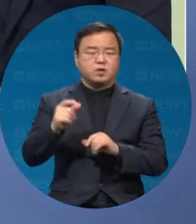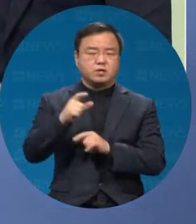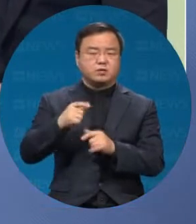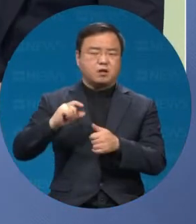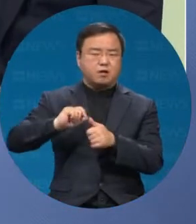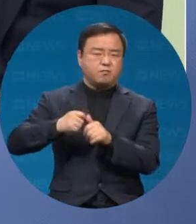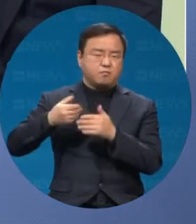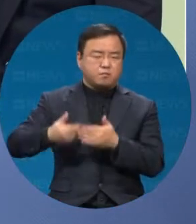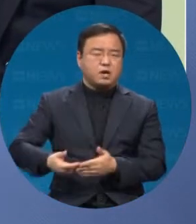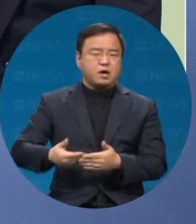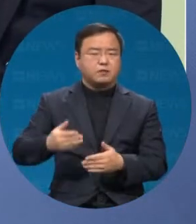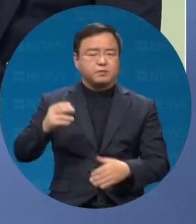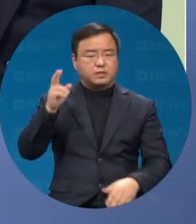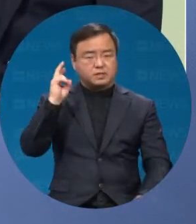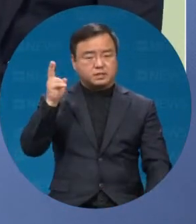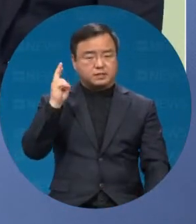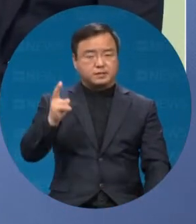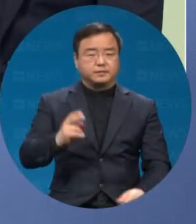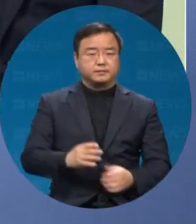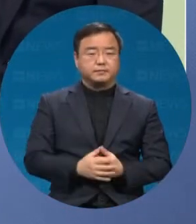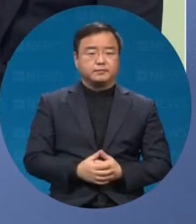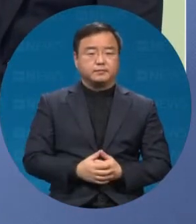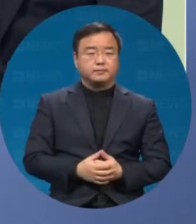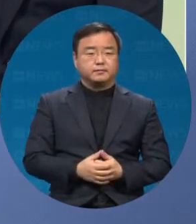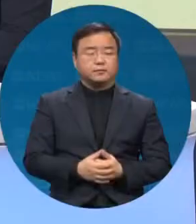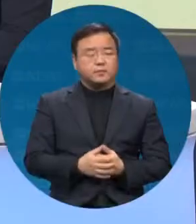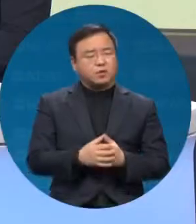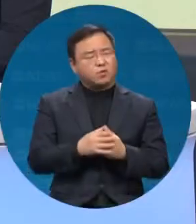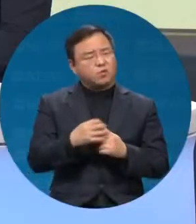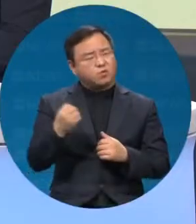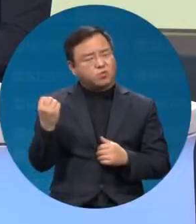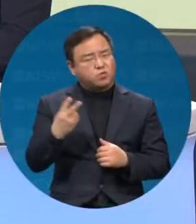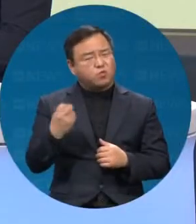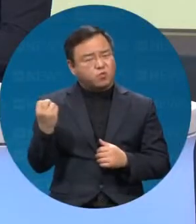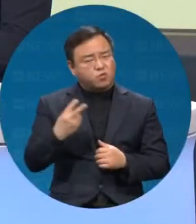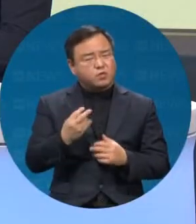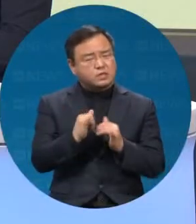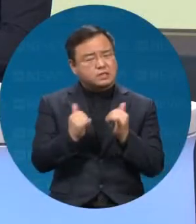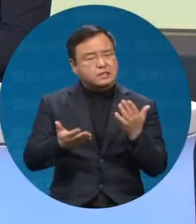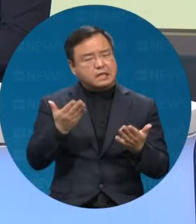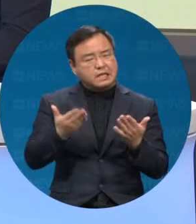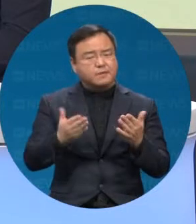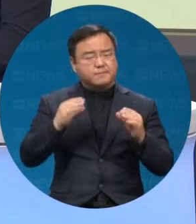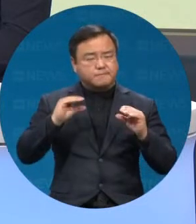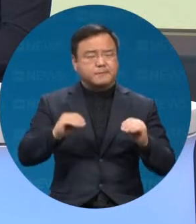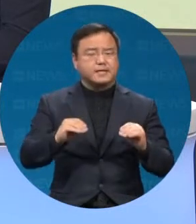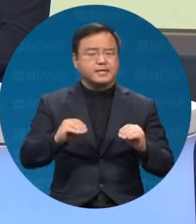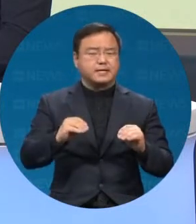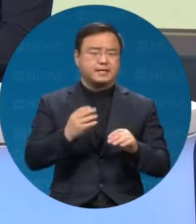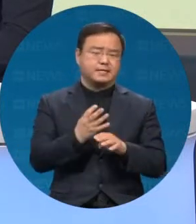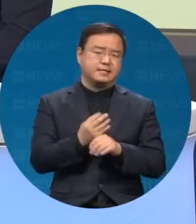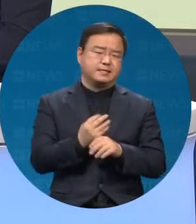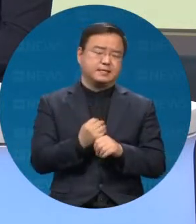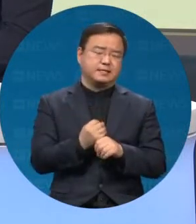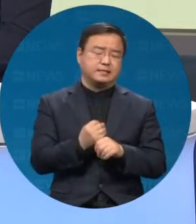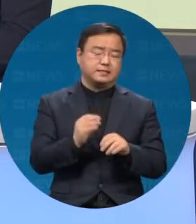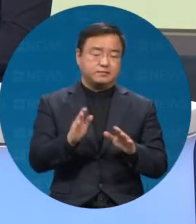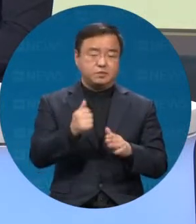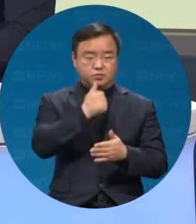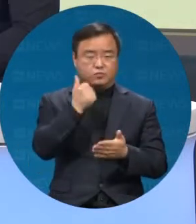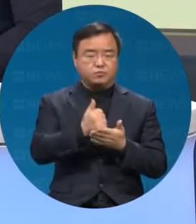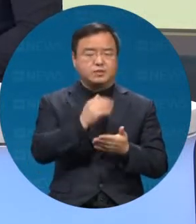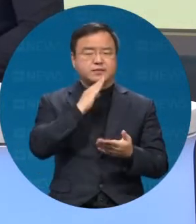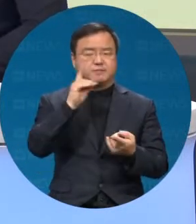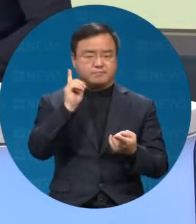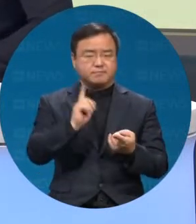받게 될 것으로 예상됩니다 근데 뭐 언제쯤 이런 소식을 좀 그만 듣게 될 까요 일단은 죄라 합당한 처분 일단